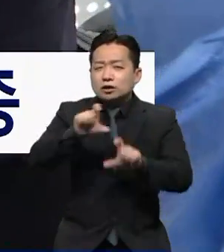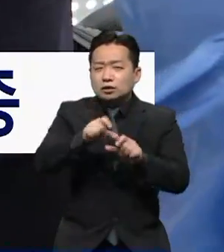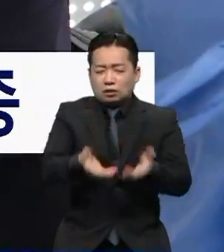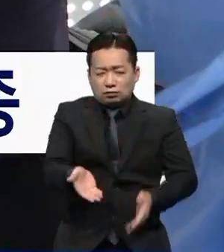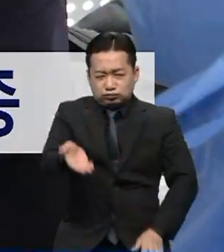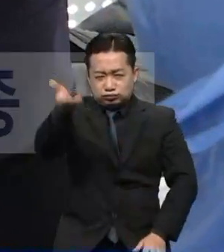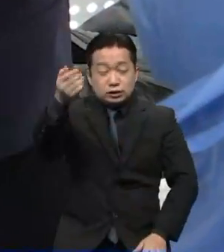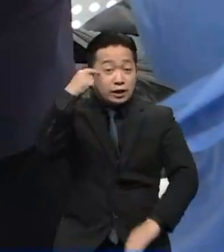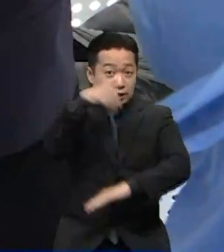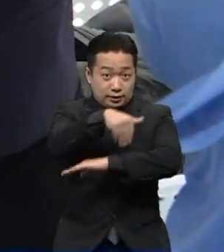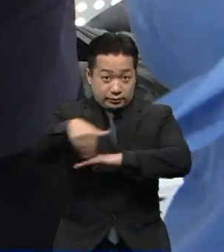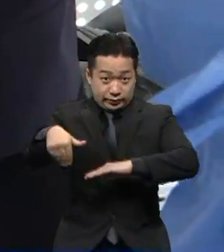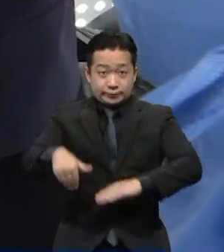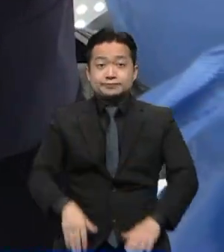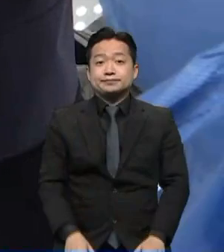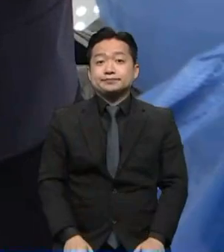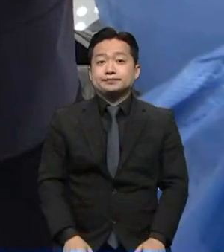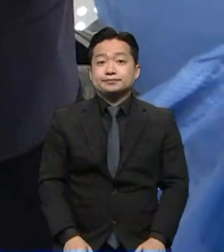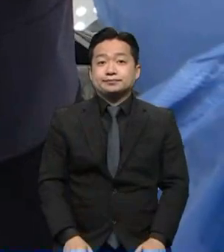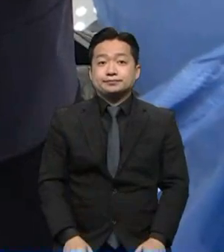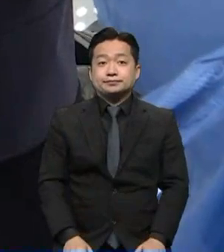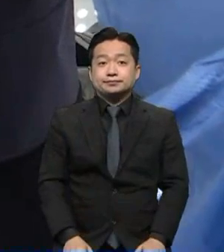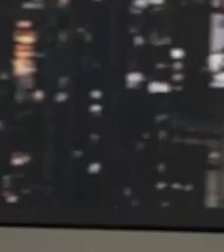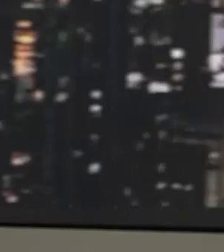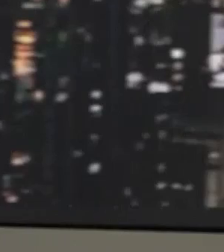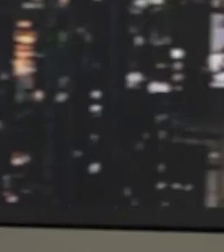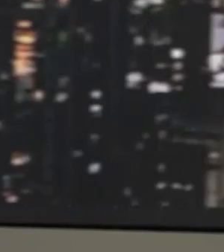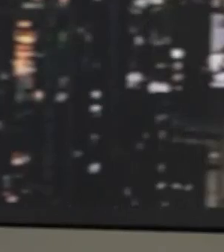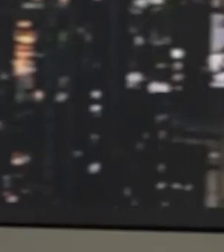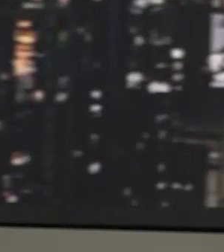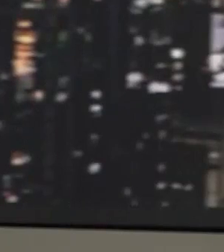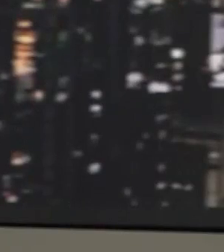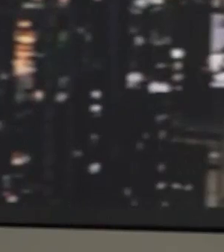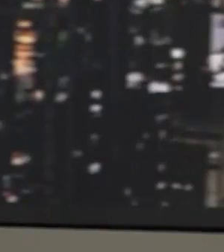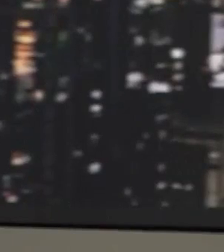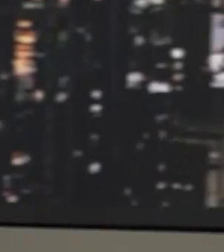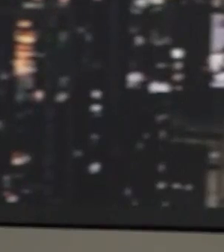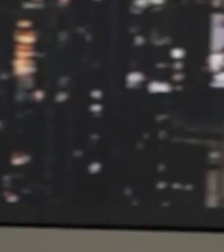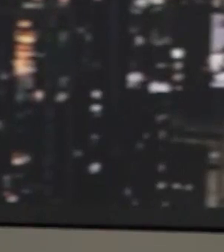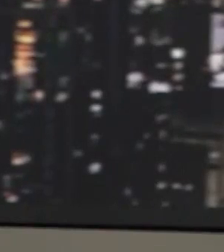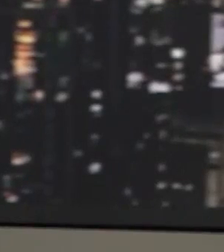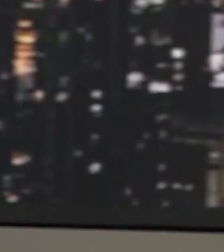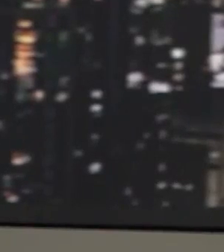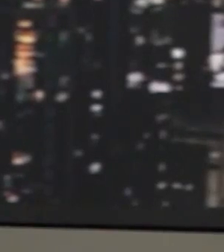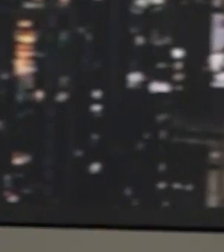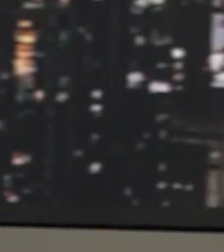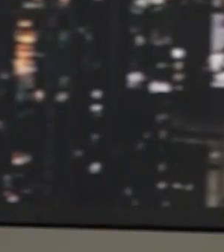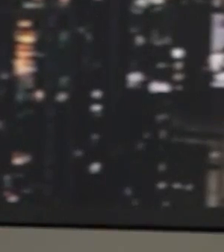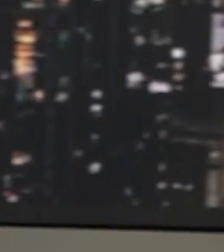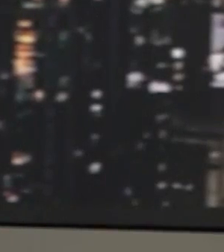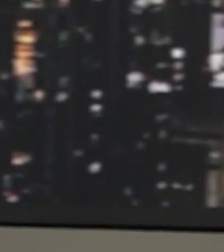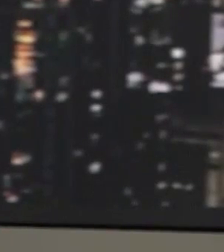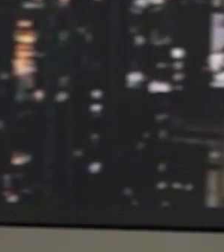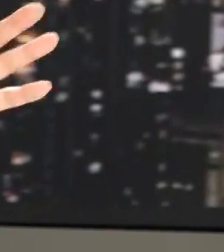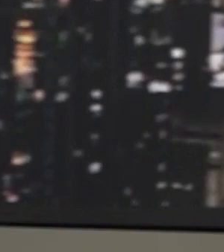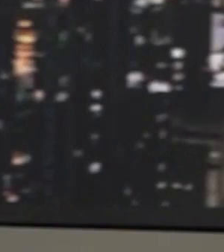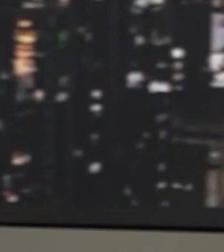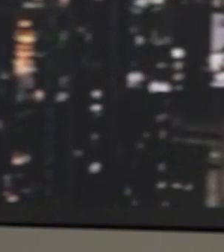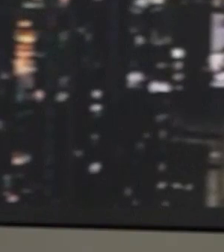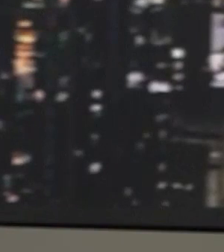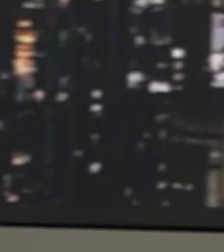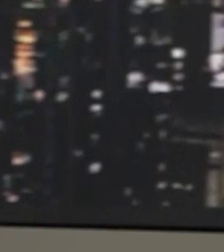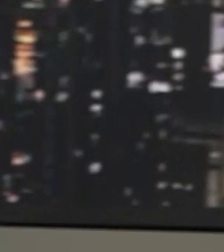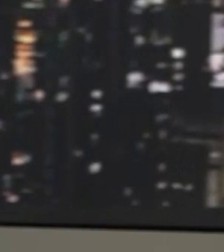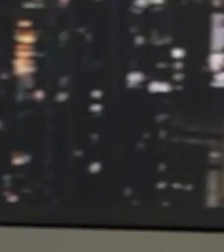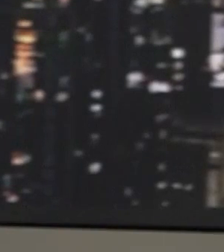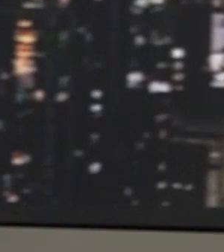끌어올린다는 계획입니다. SBS 박순입니다. 네, 안녕하십니까. 김현우입니다. 더 많은 뉴스와 라이브 이벤트를 보고 싶으시면 화면